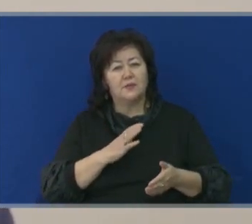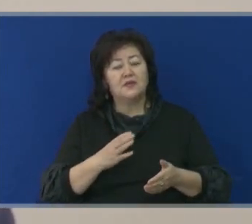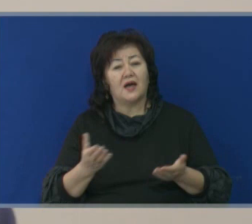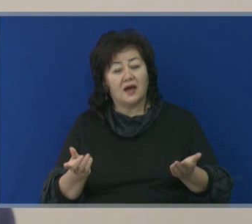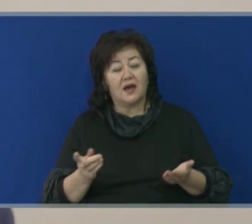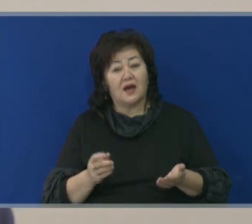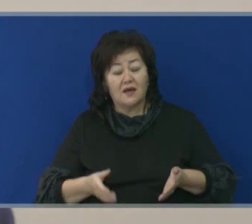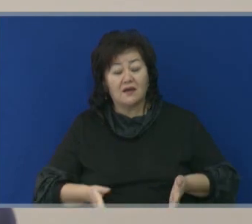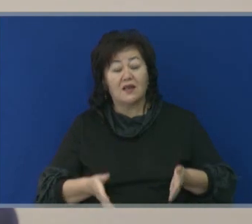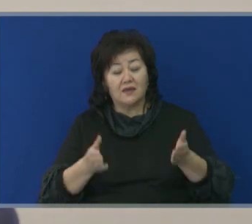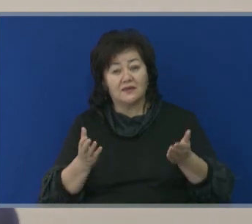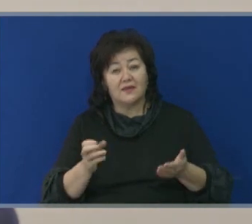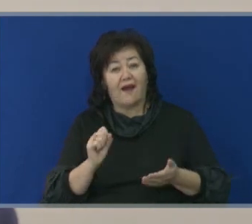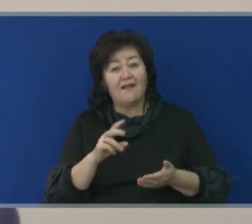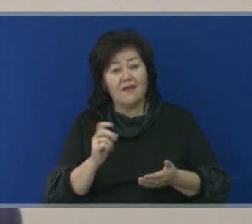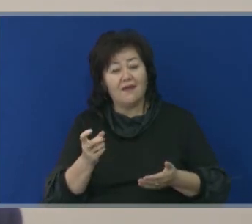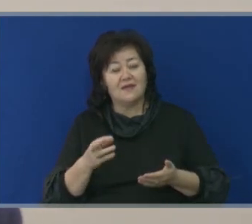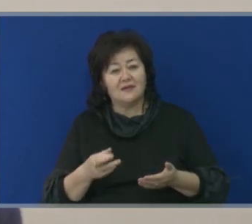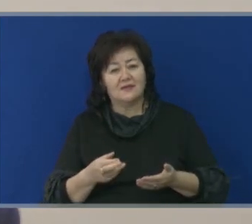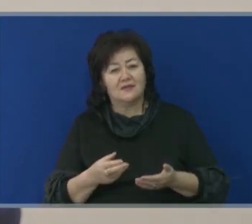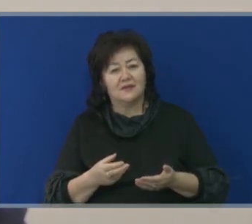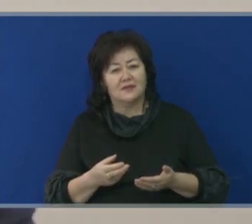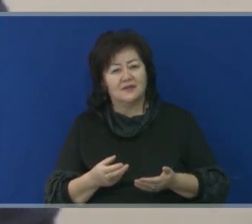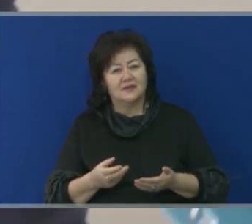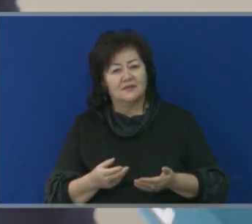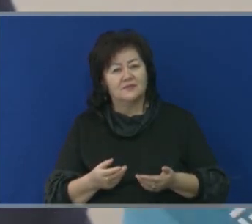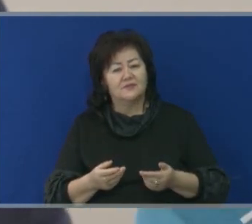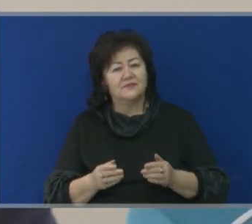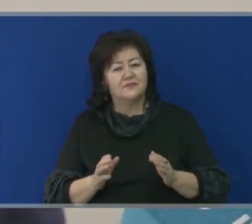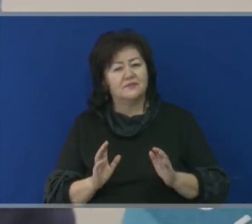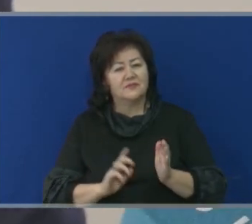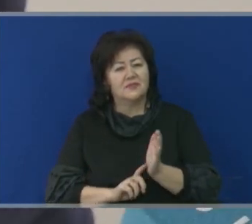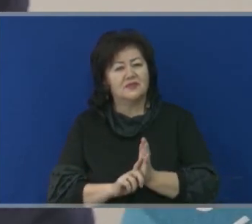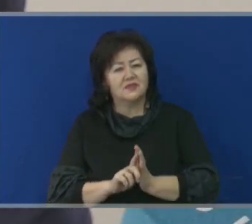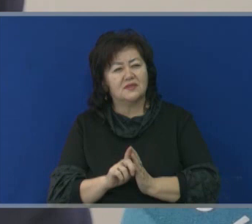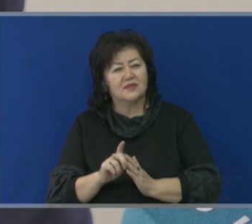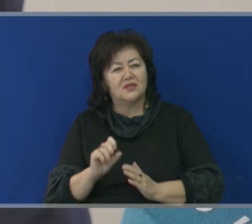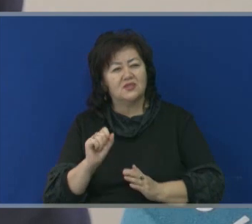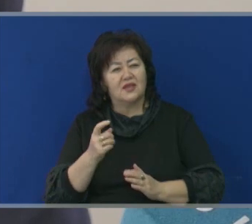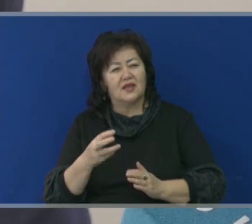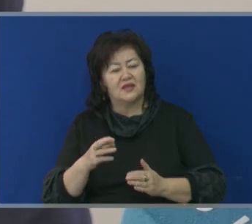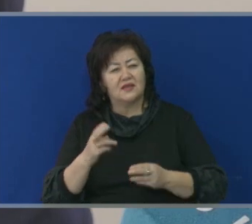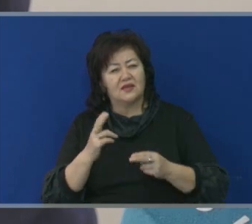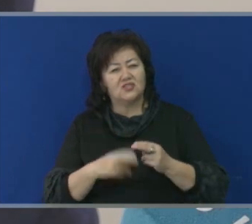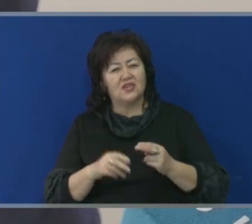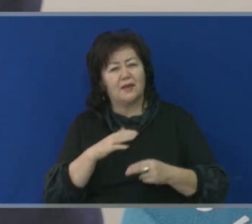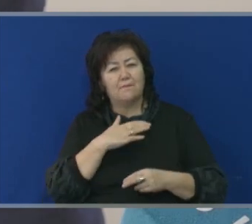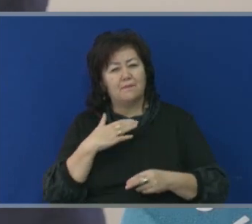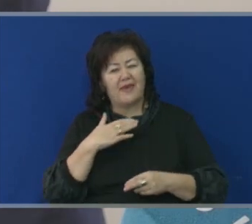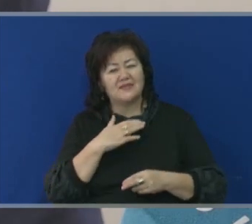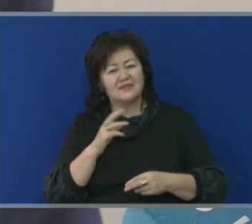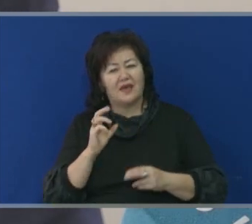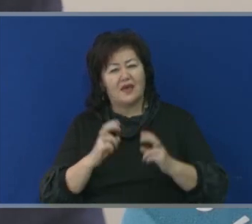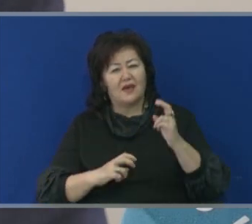аллеей, а не как бы район, вот именно начиная аллея, кончая вот с мясокомбината. Это